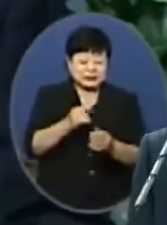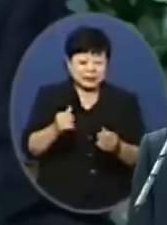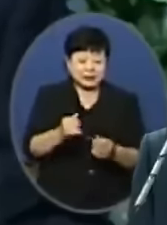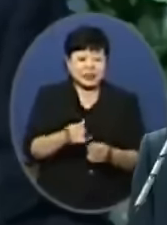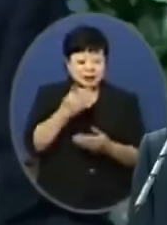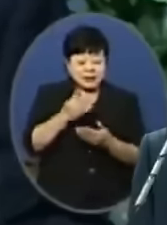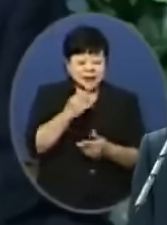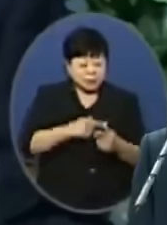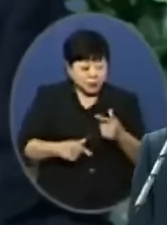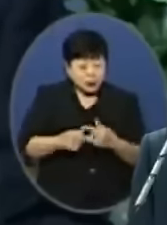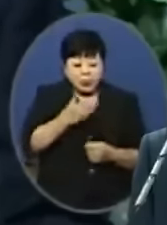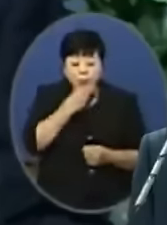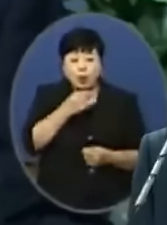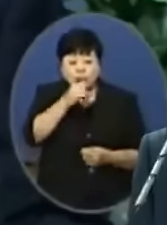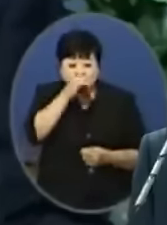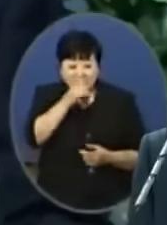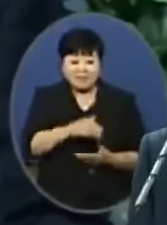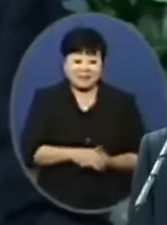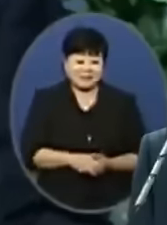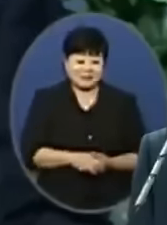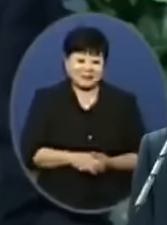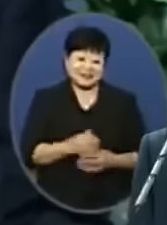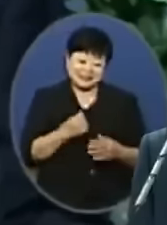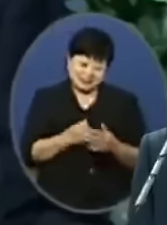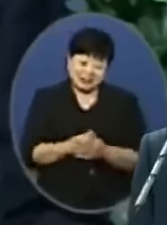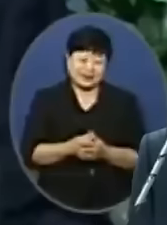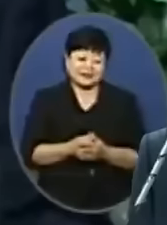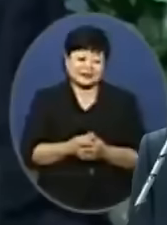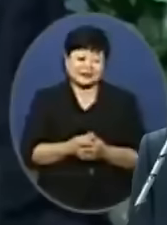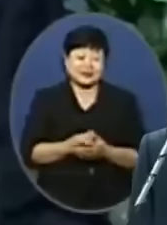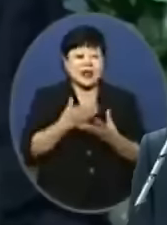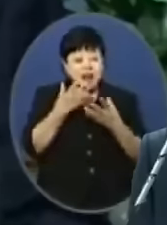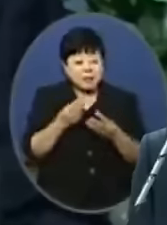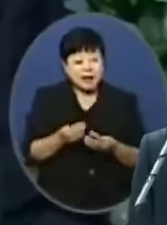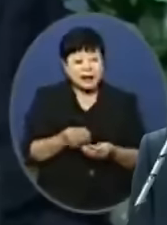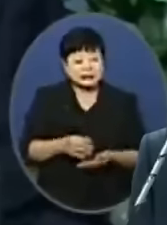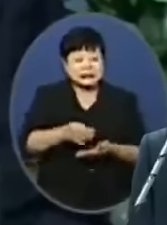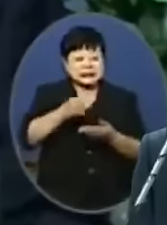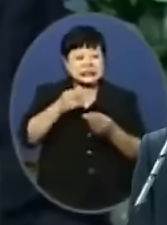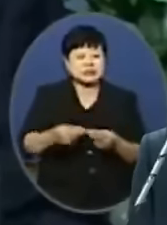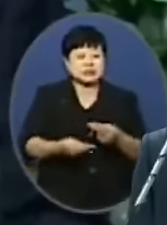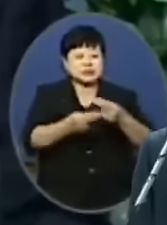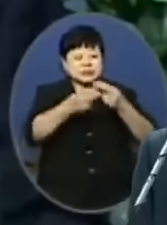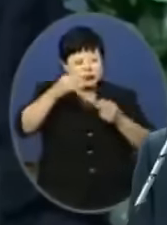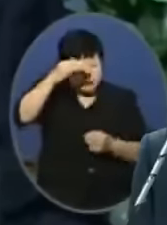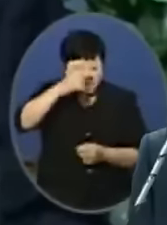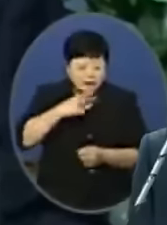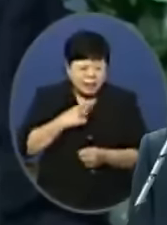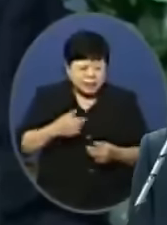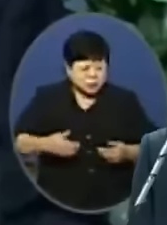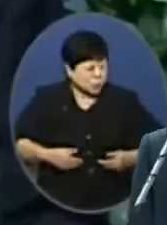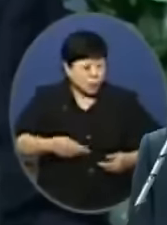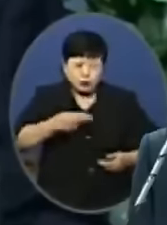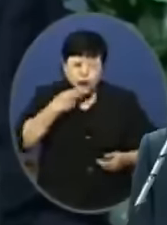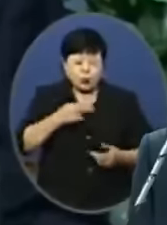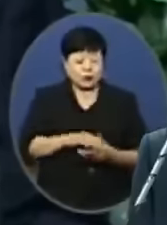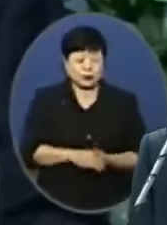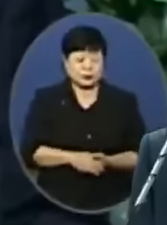자보다 복이 있습니다. 확실히. 그렇기 때문에 많은 재물을 쌓아놓고 구경만 해서는 소용이 없어요.